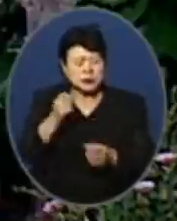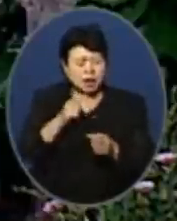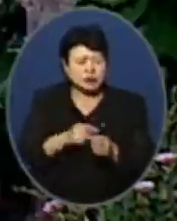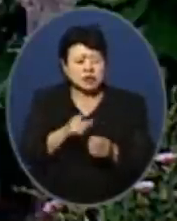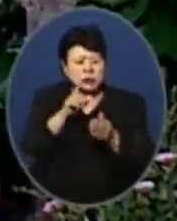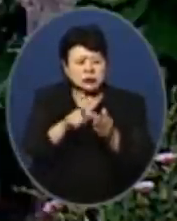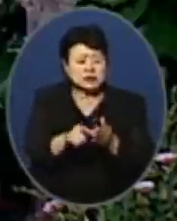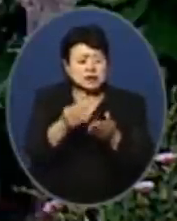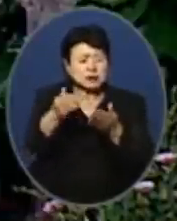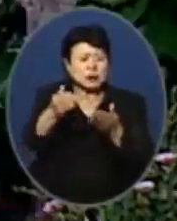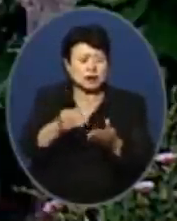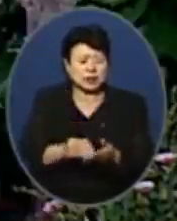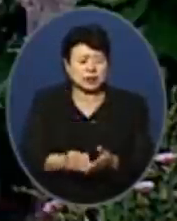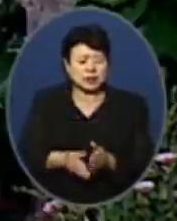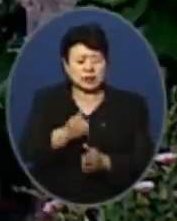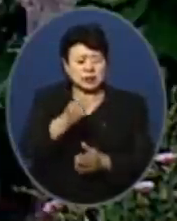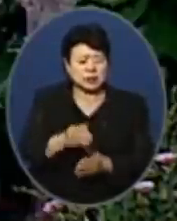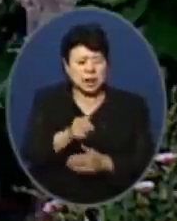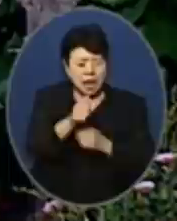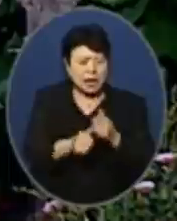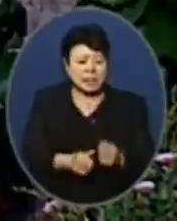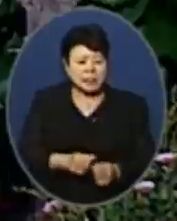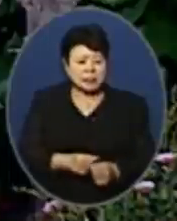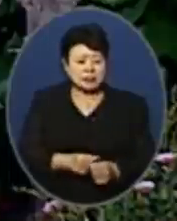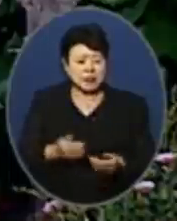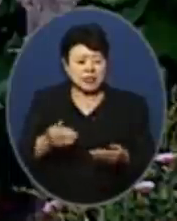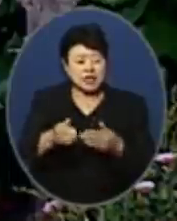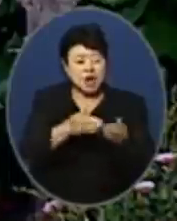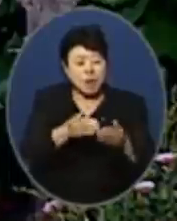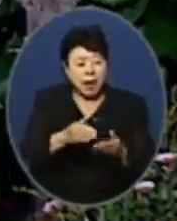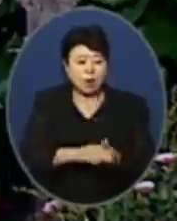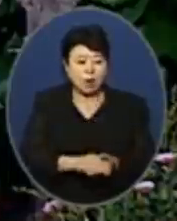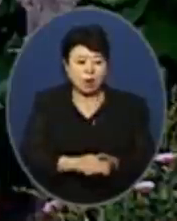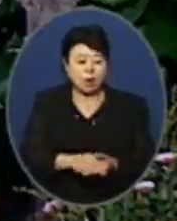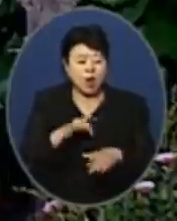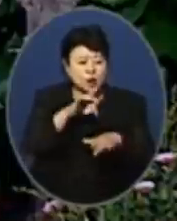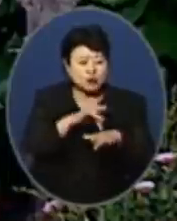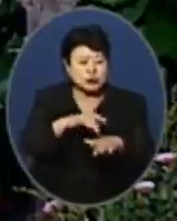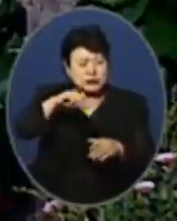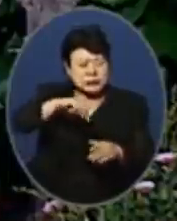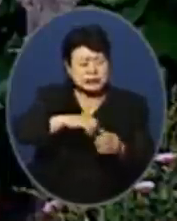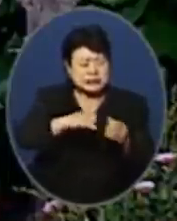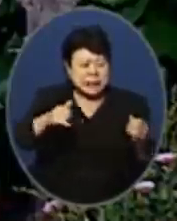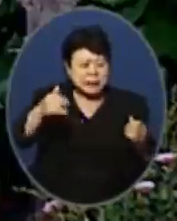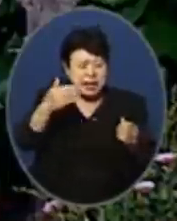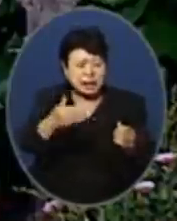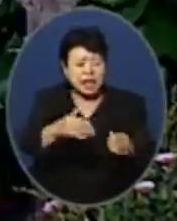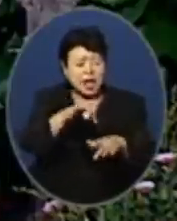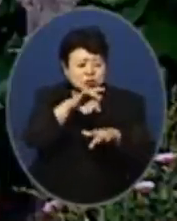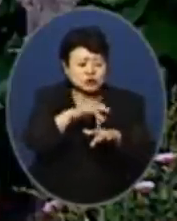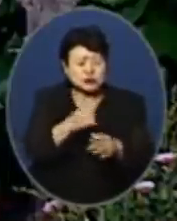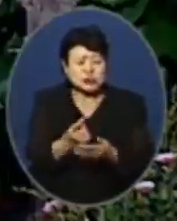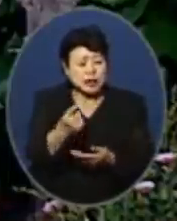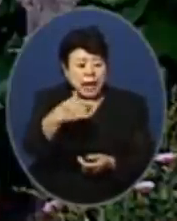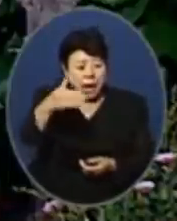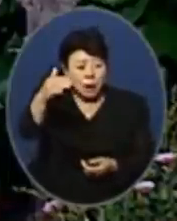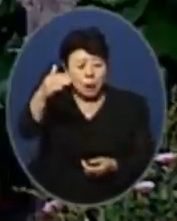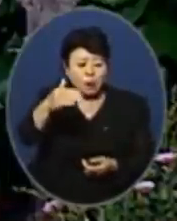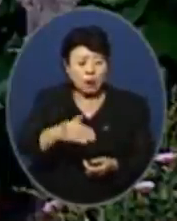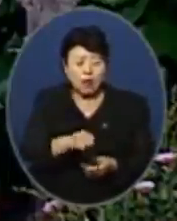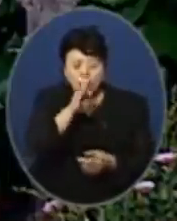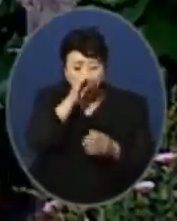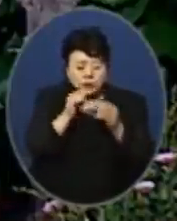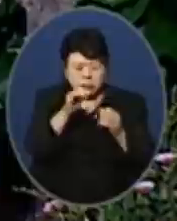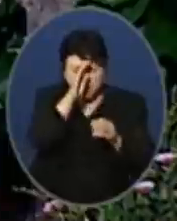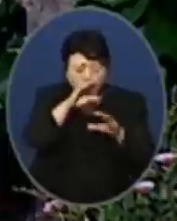통해 도시는 하나님의 역사를 경험하기 시작했고 귀신 들린 사람들에게는 귀신이 떠나가고